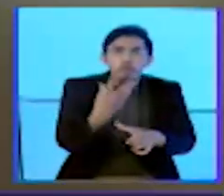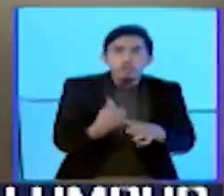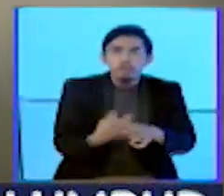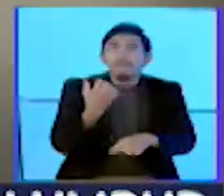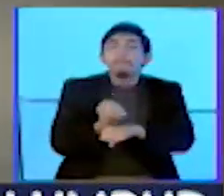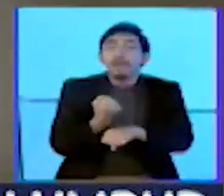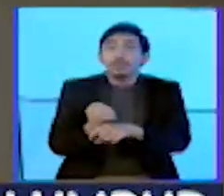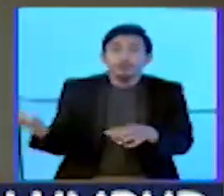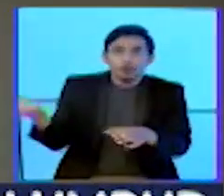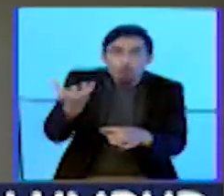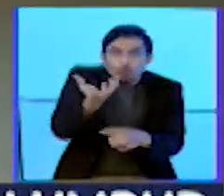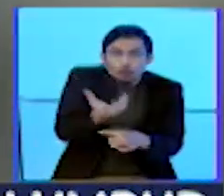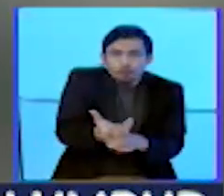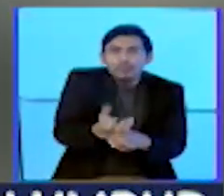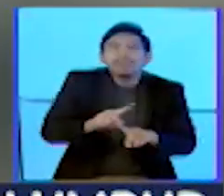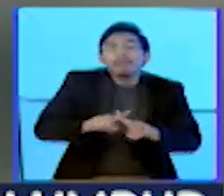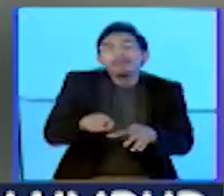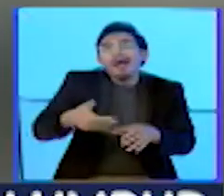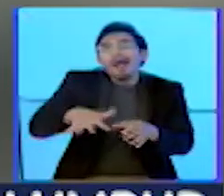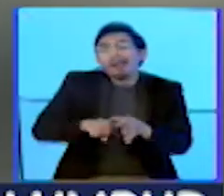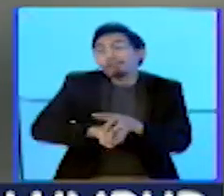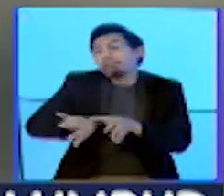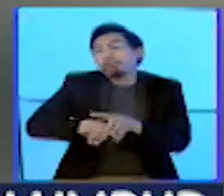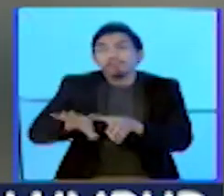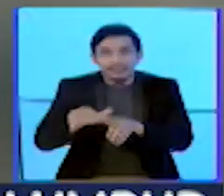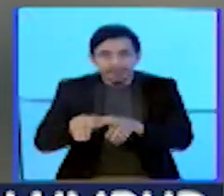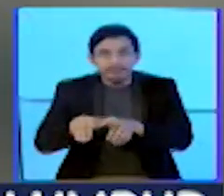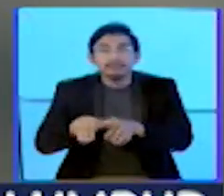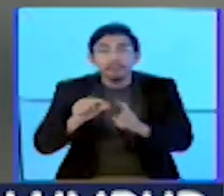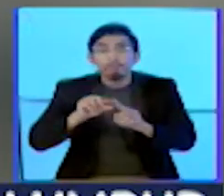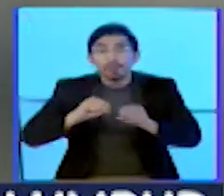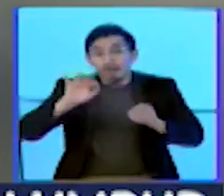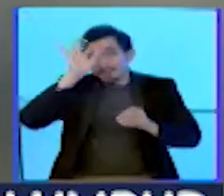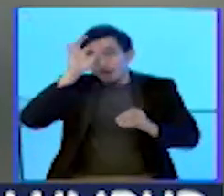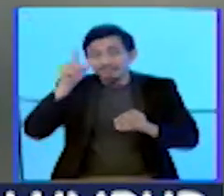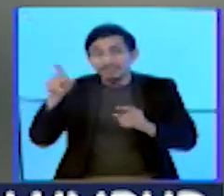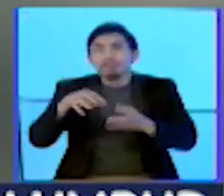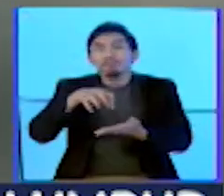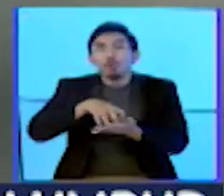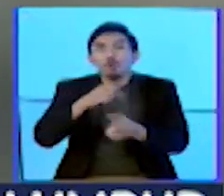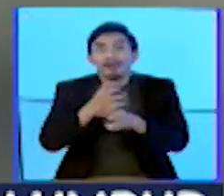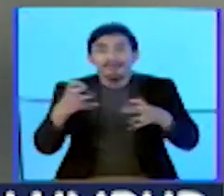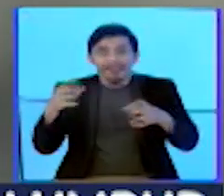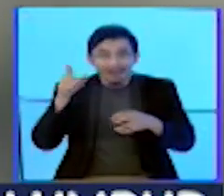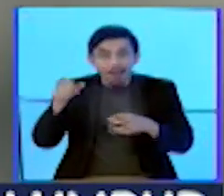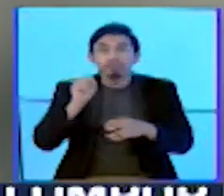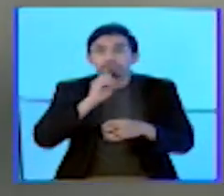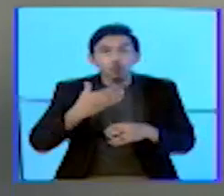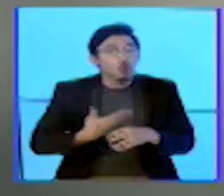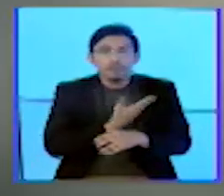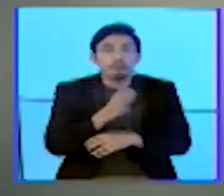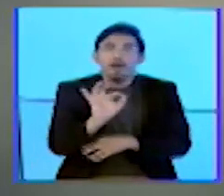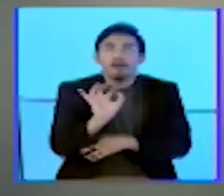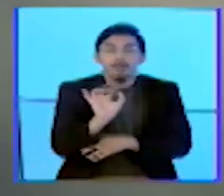telah ditutup dengan batu namun air masih mengalir petugas polsek pondokgede memastikan tidak ada korban luka maupun jiwa